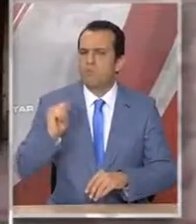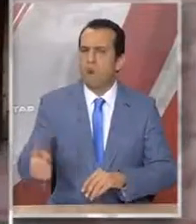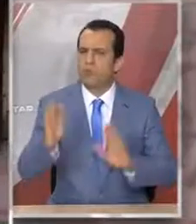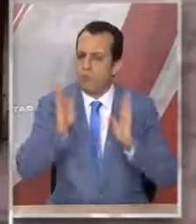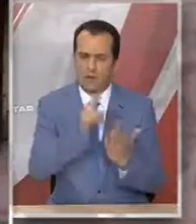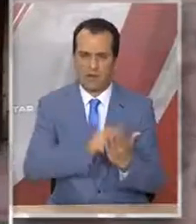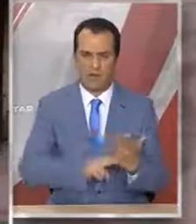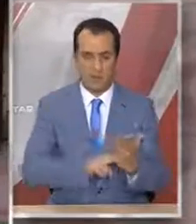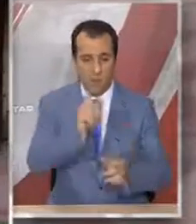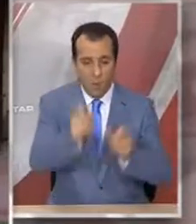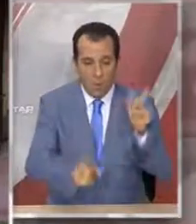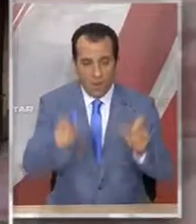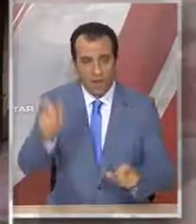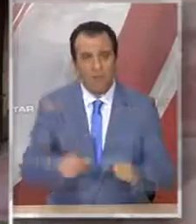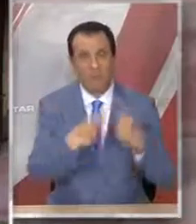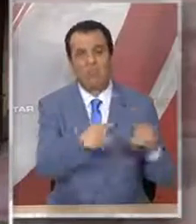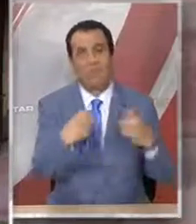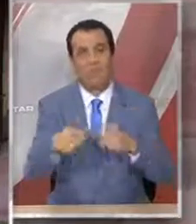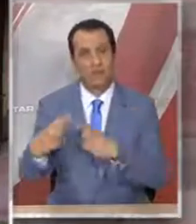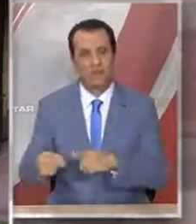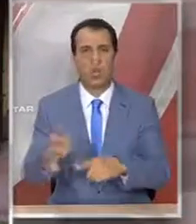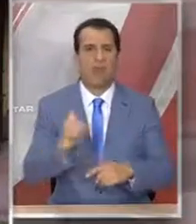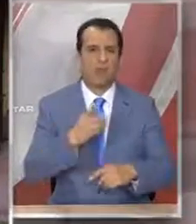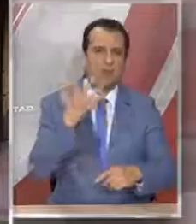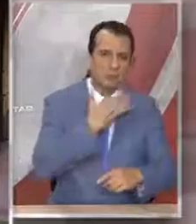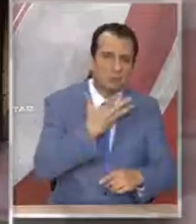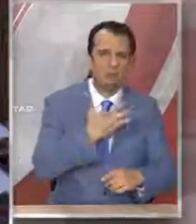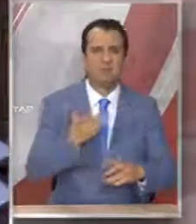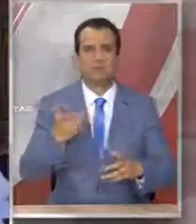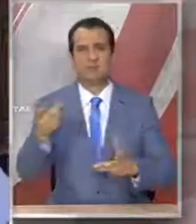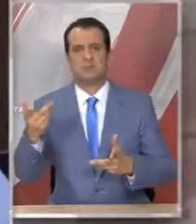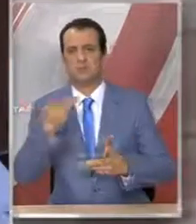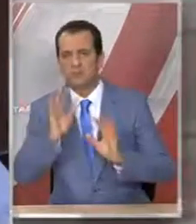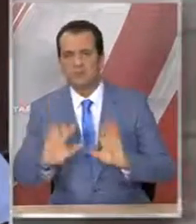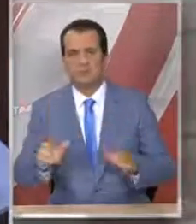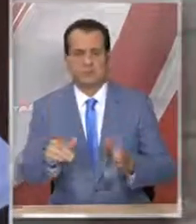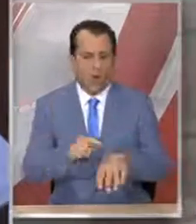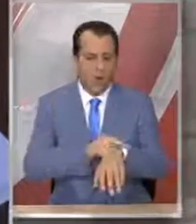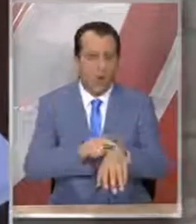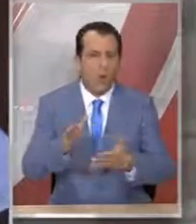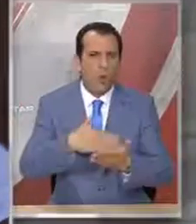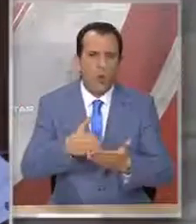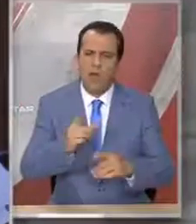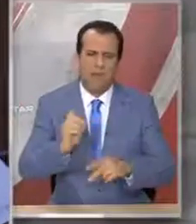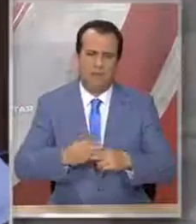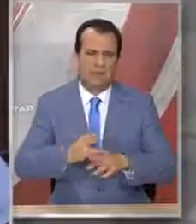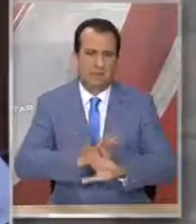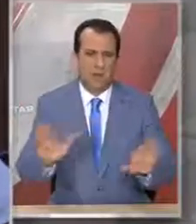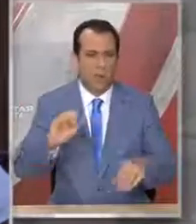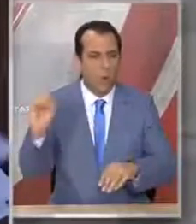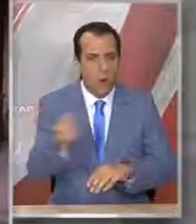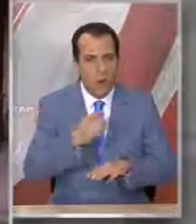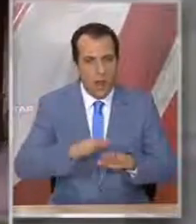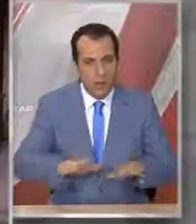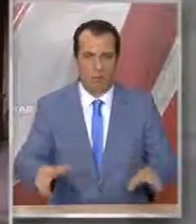είναι διαφορετικό. Και δεν είναι τα παιδιά μόνο τα άσπρα, τα μαύρα βάσει του χρώματός τους. Όλα είναι παιδιά δικά μας, όλα έχουν την αξία τους, την